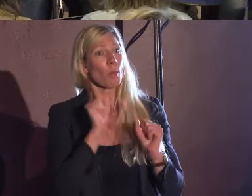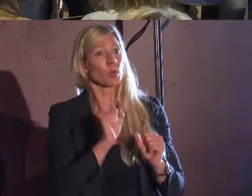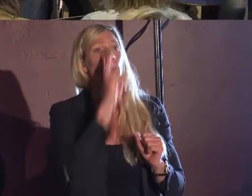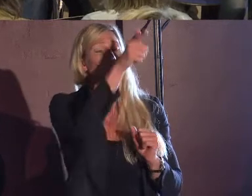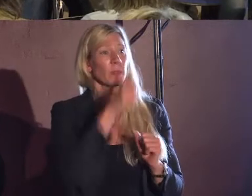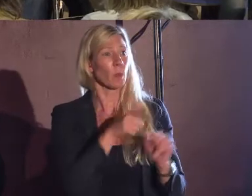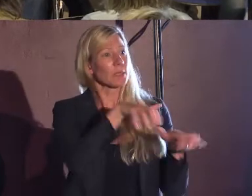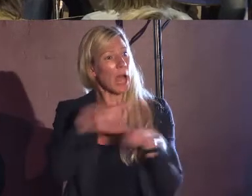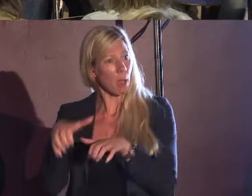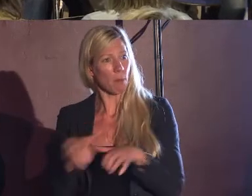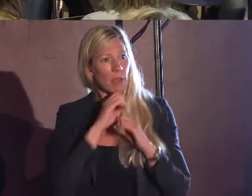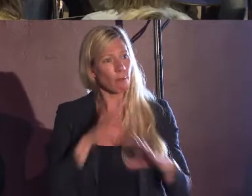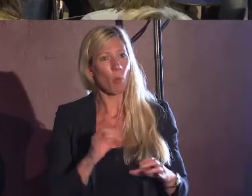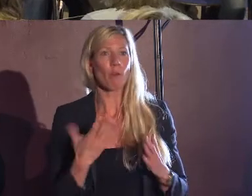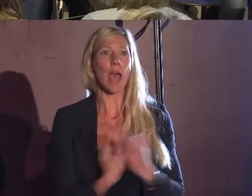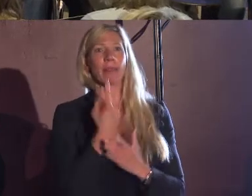samhället.